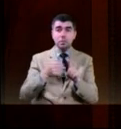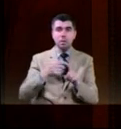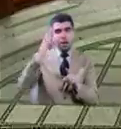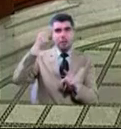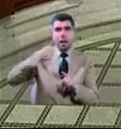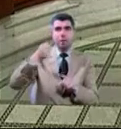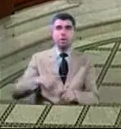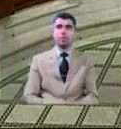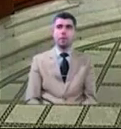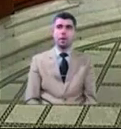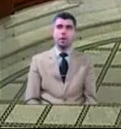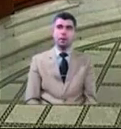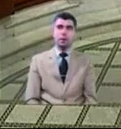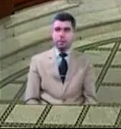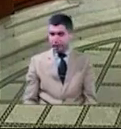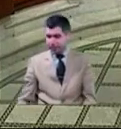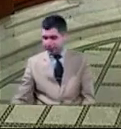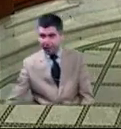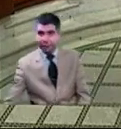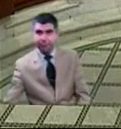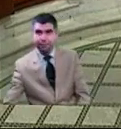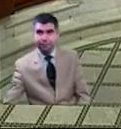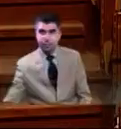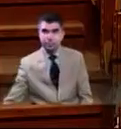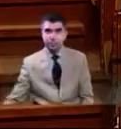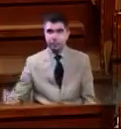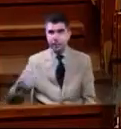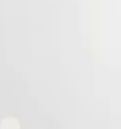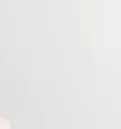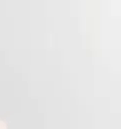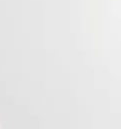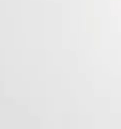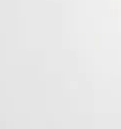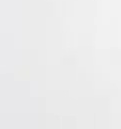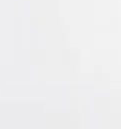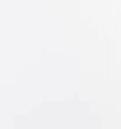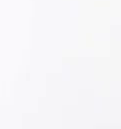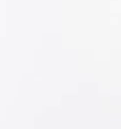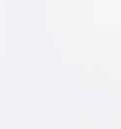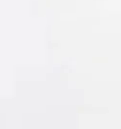يعاونكم.